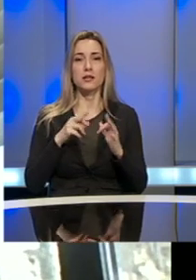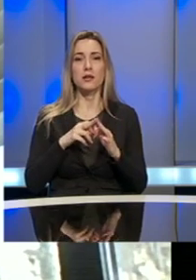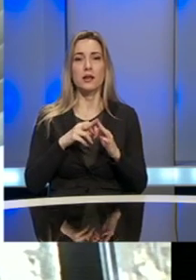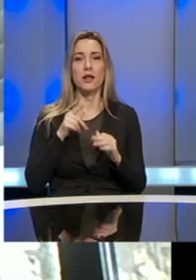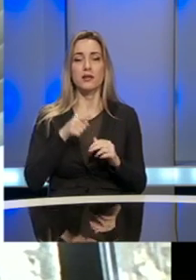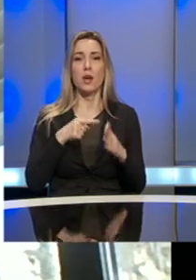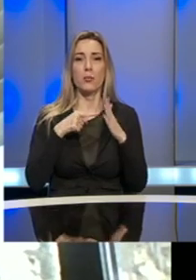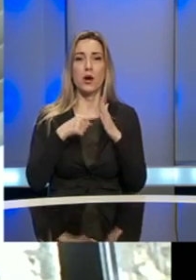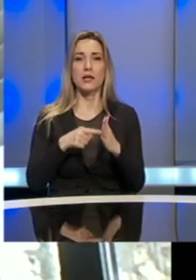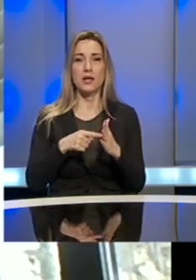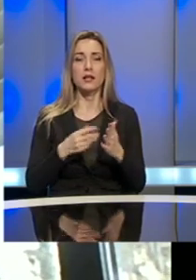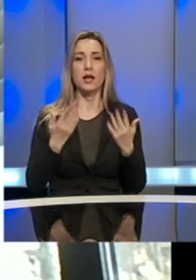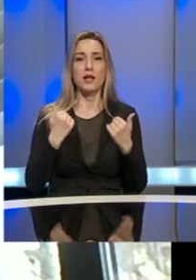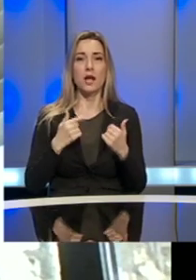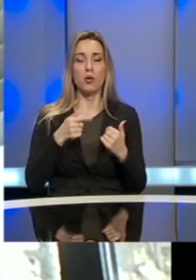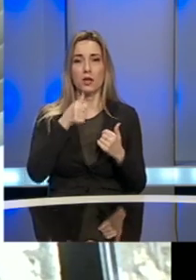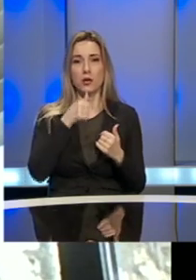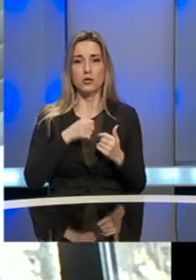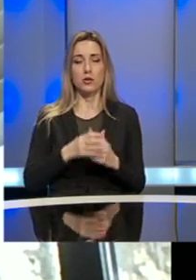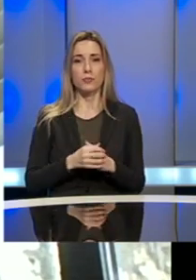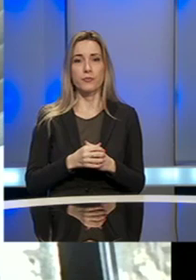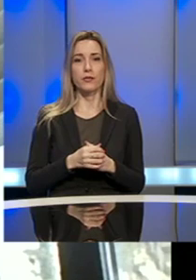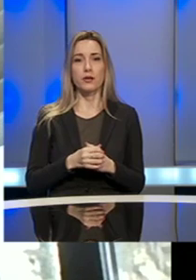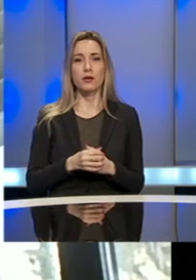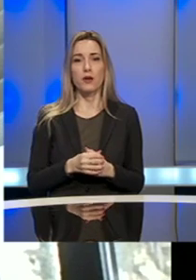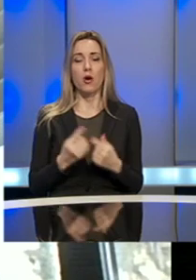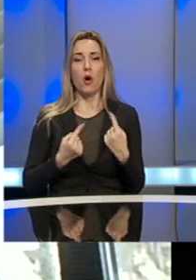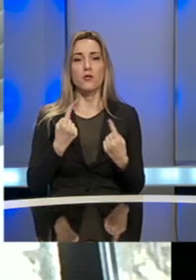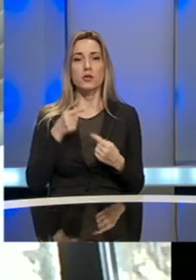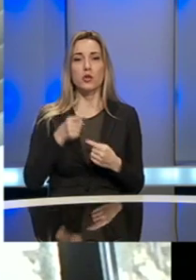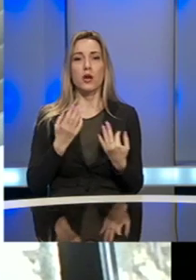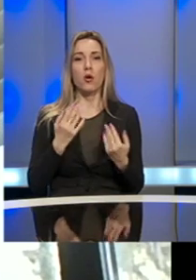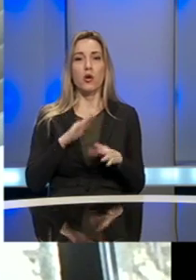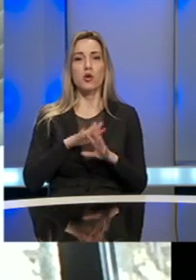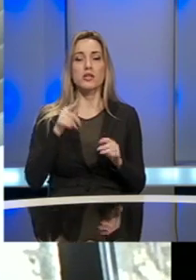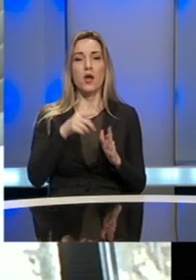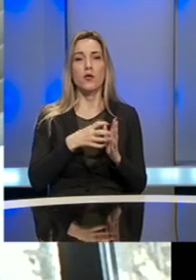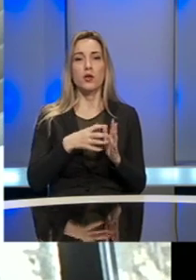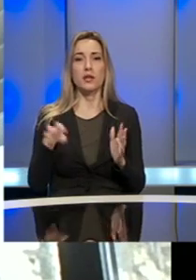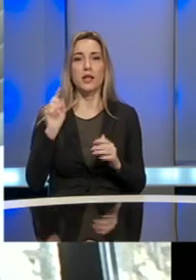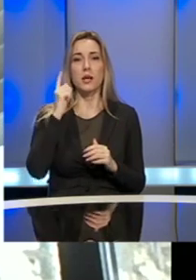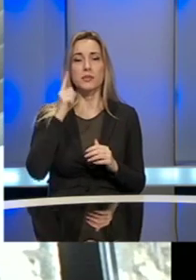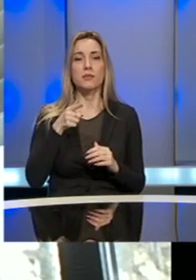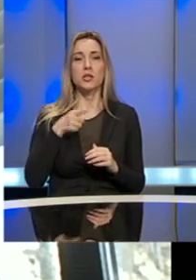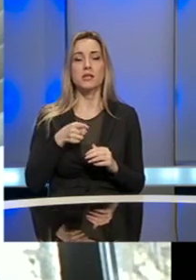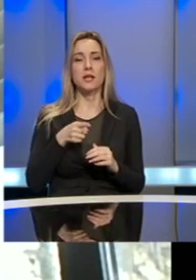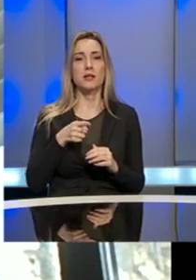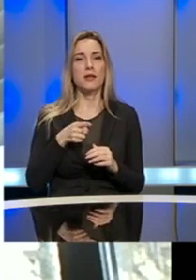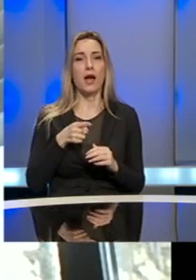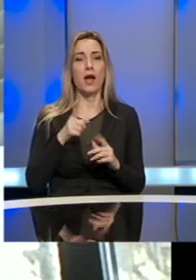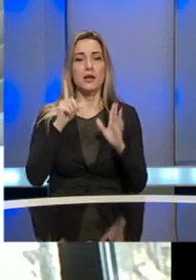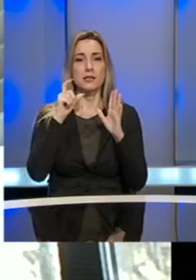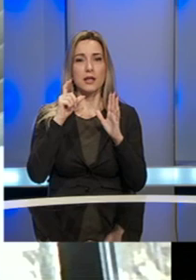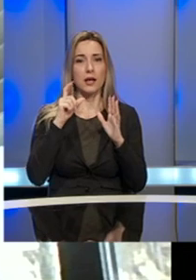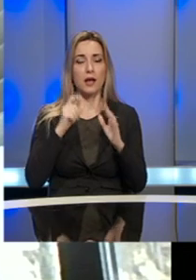te pokazatelje, tako da ono što, ovisno od toga koliko će sve ovo trajati, ja mislim da će se i ta